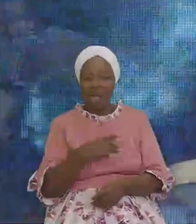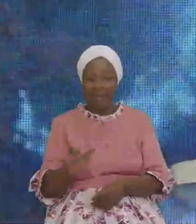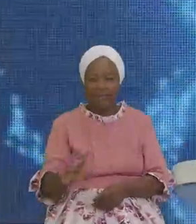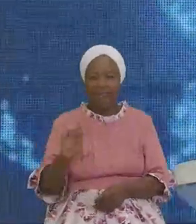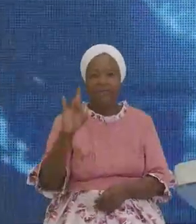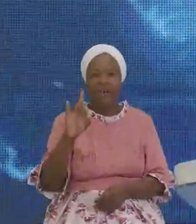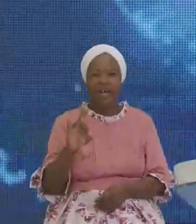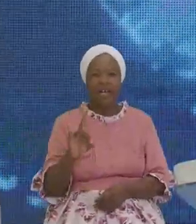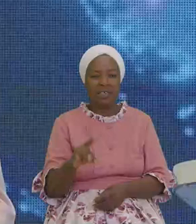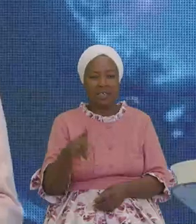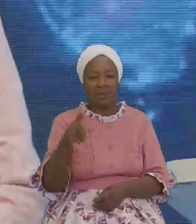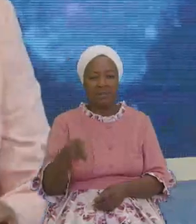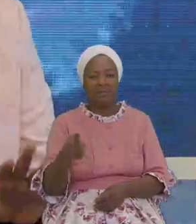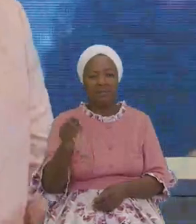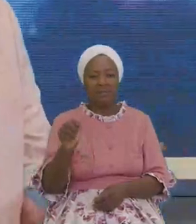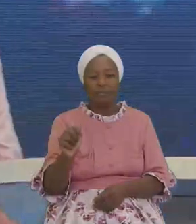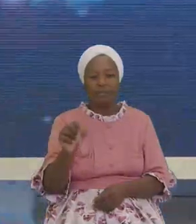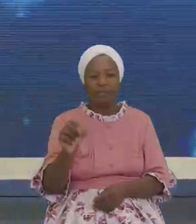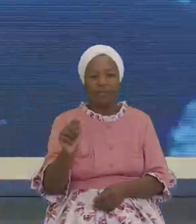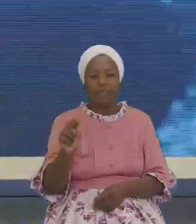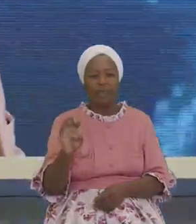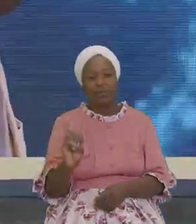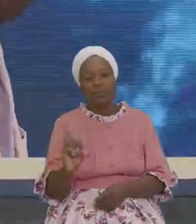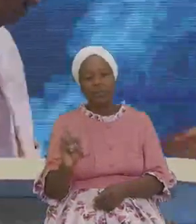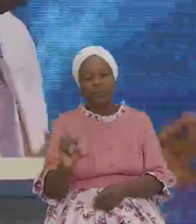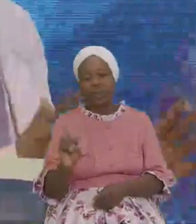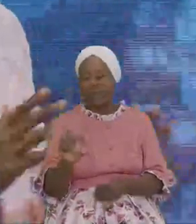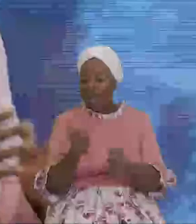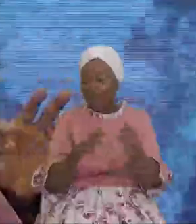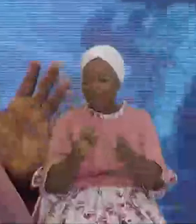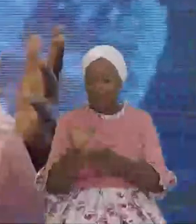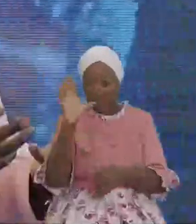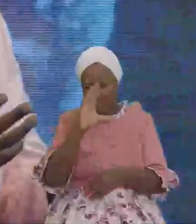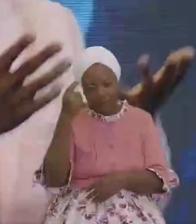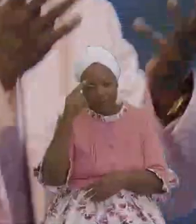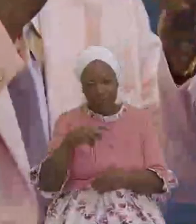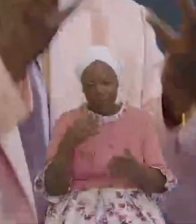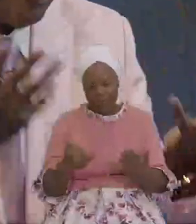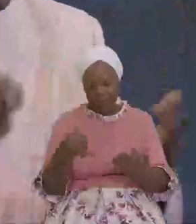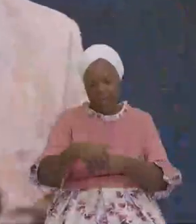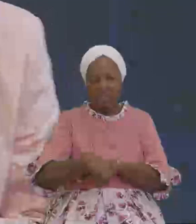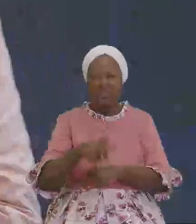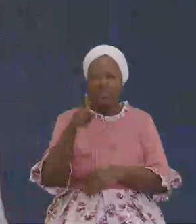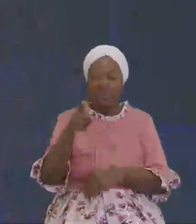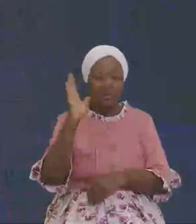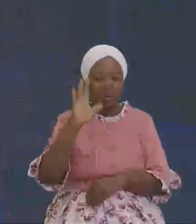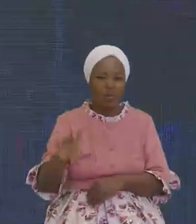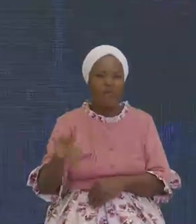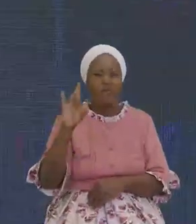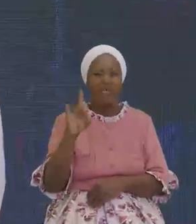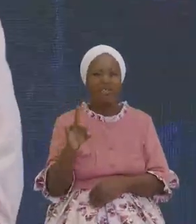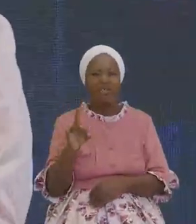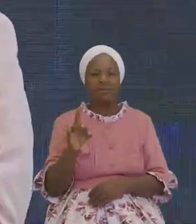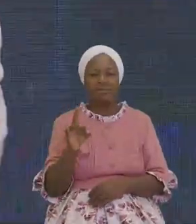Il entrera et sortira et il trouvera des pâturages. Tout ce que tu cherches ce